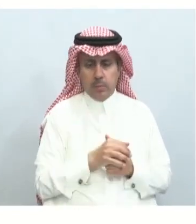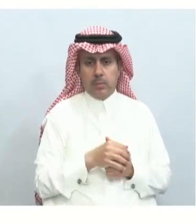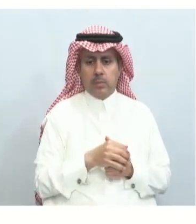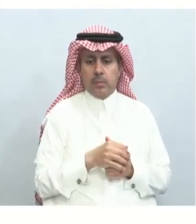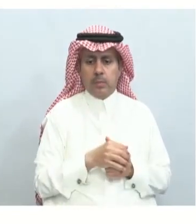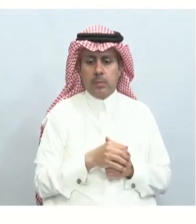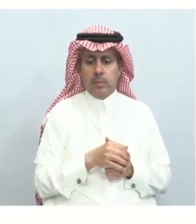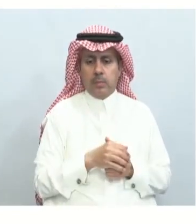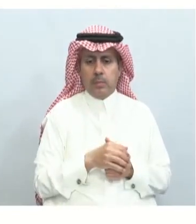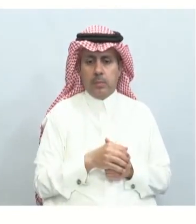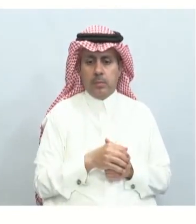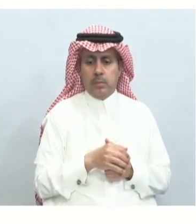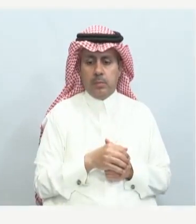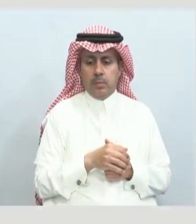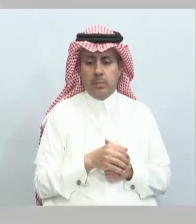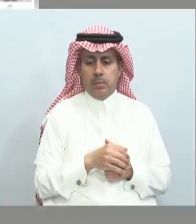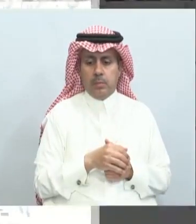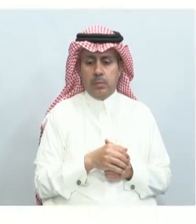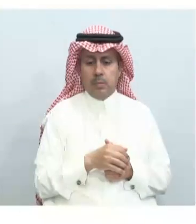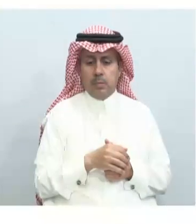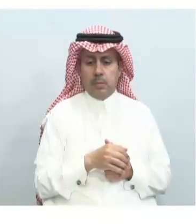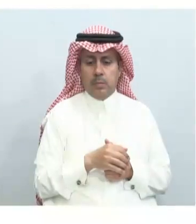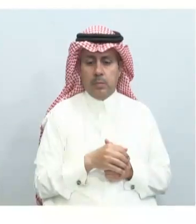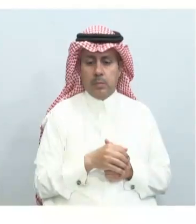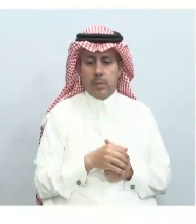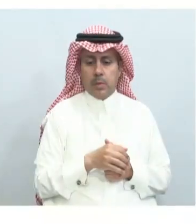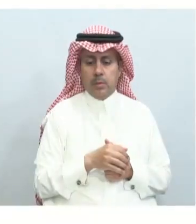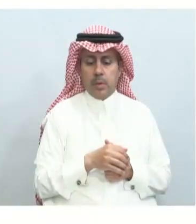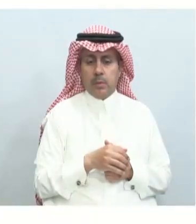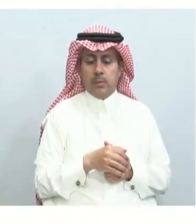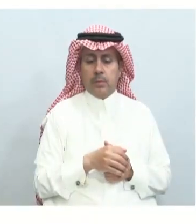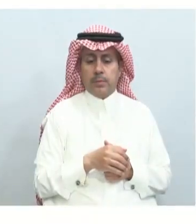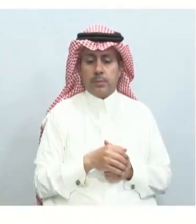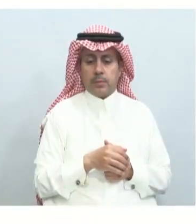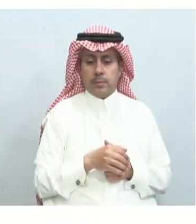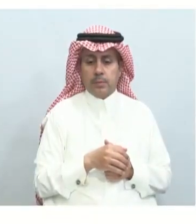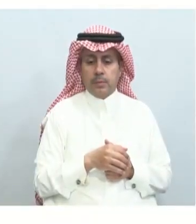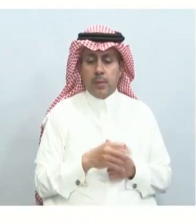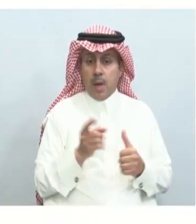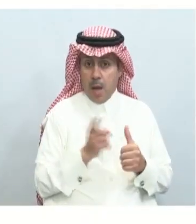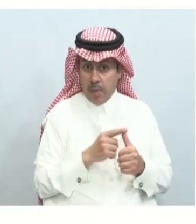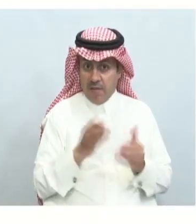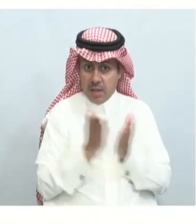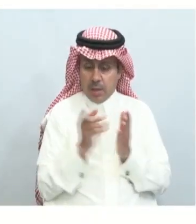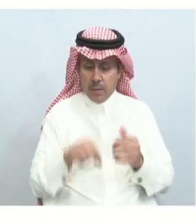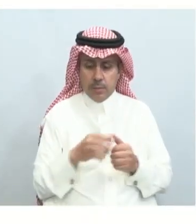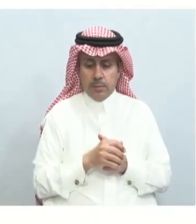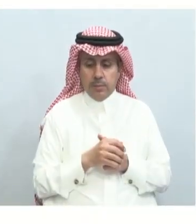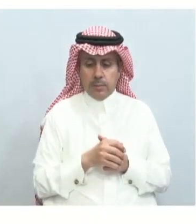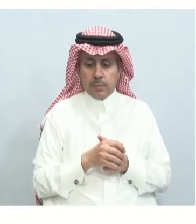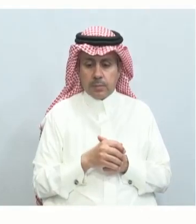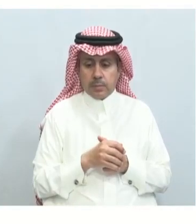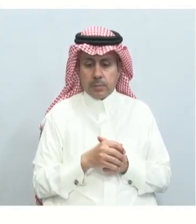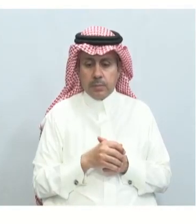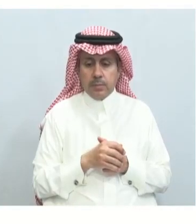منها حرمه الرضاع من هذه البنوك وبعد ان انتهينا من مراجعه الدرس الماضي دعونا نبدا في